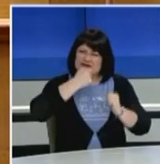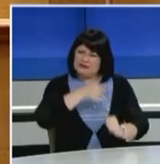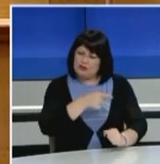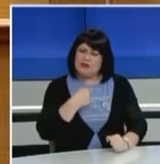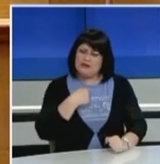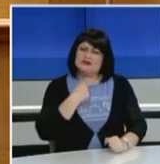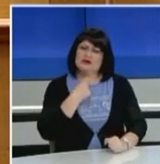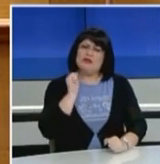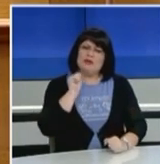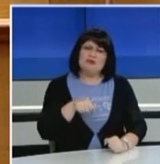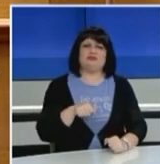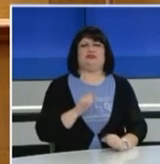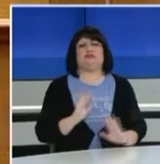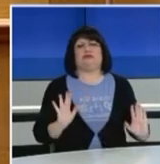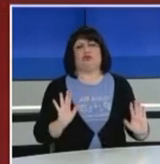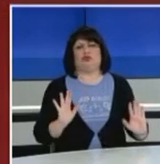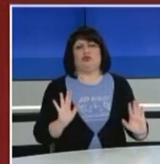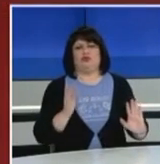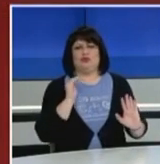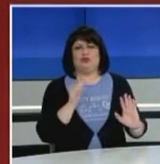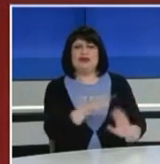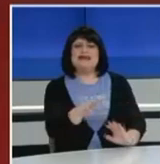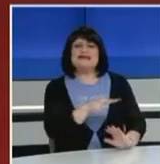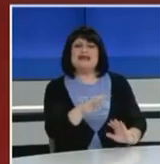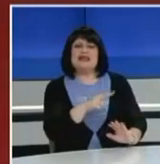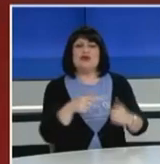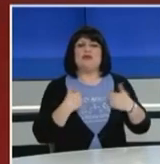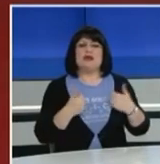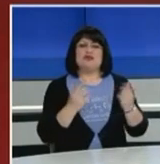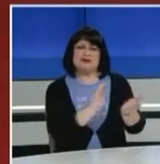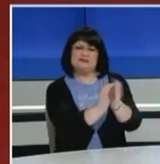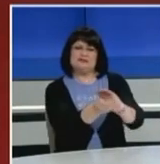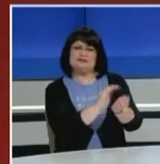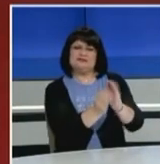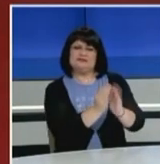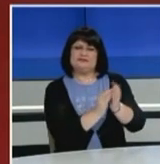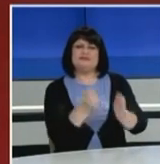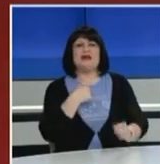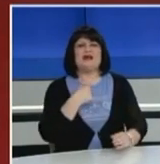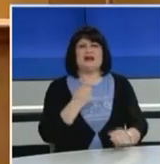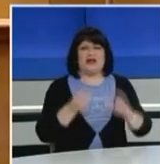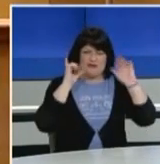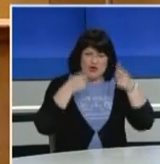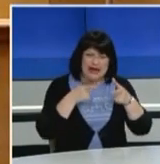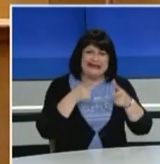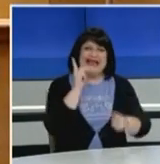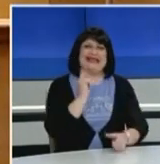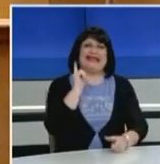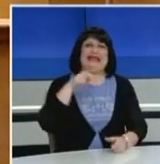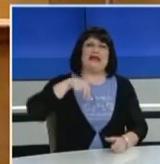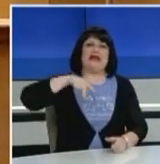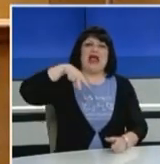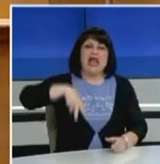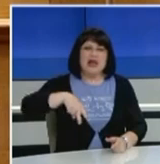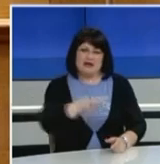οποίο υπήρξε άλλη μια συμπαιγνία μεταξύ σας. Η Νέα Δημοκρατία και το Κινάλ ξέμειναν